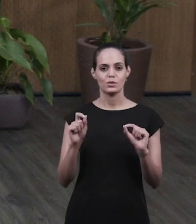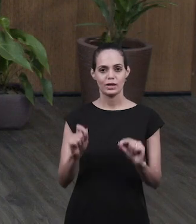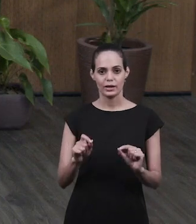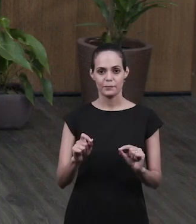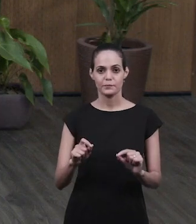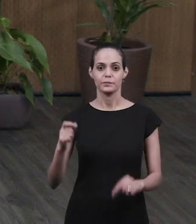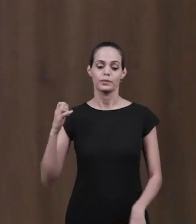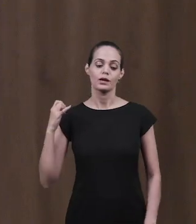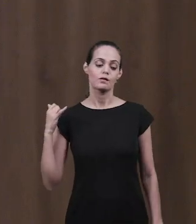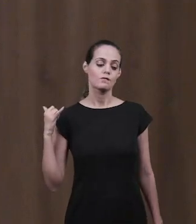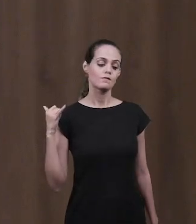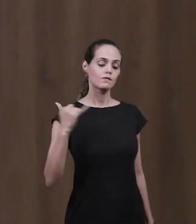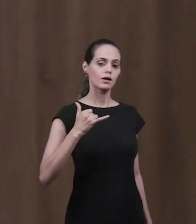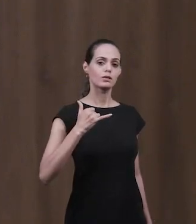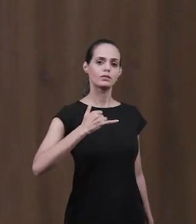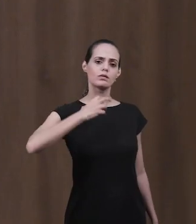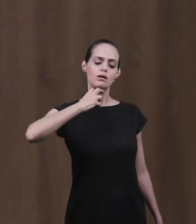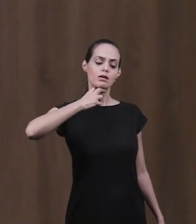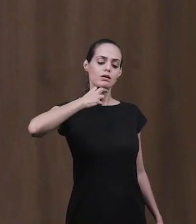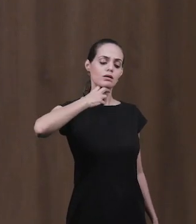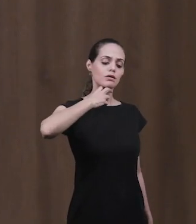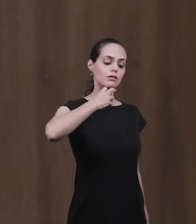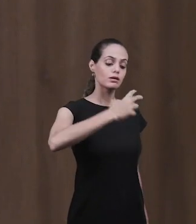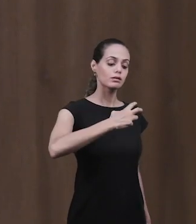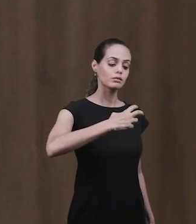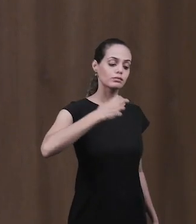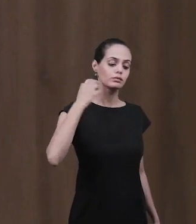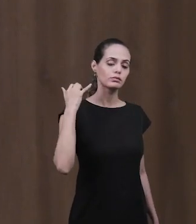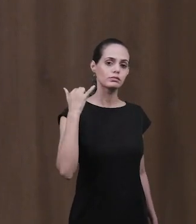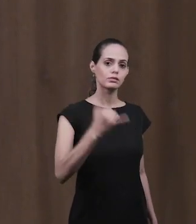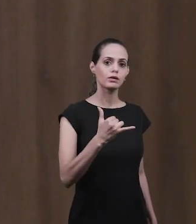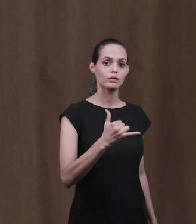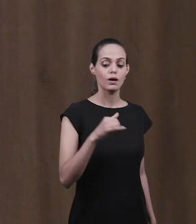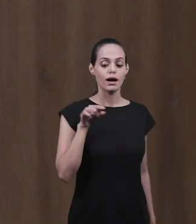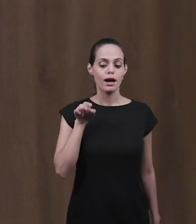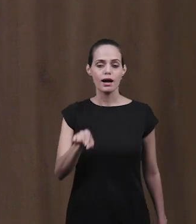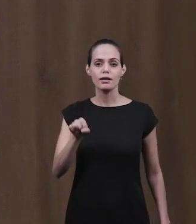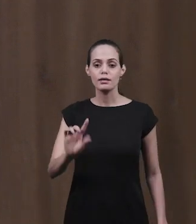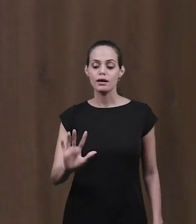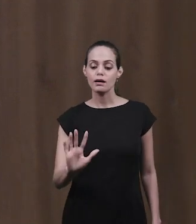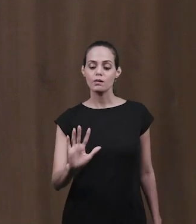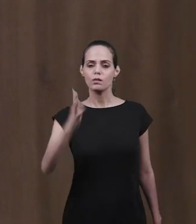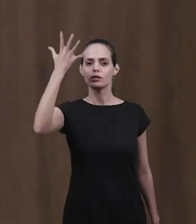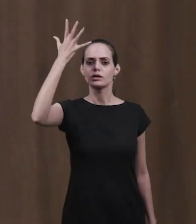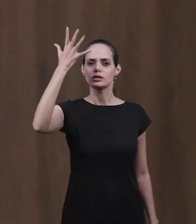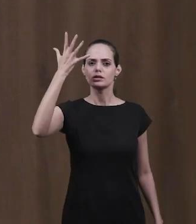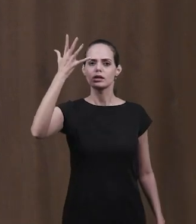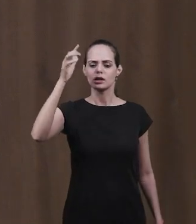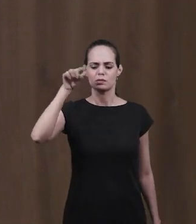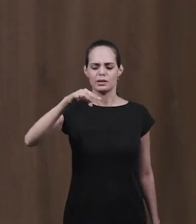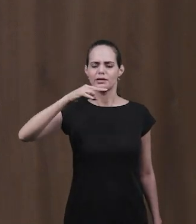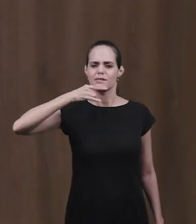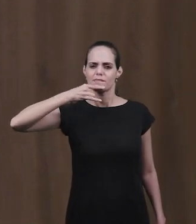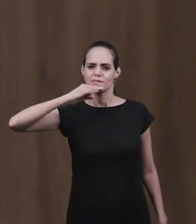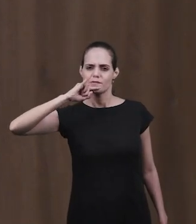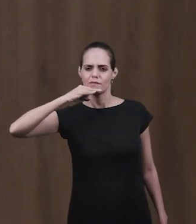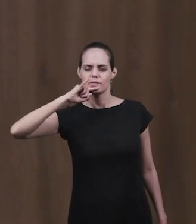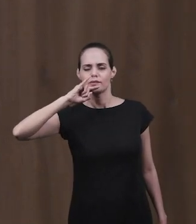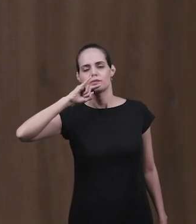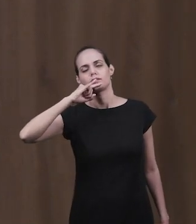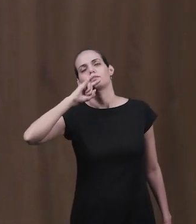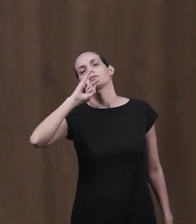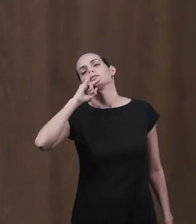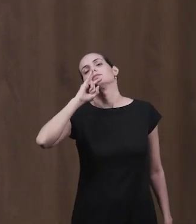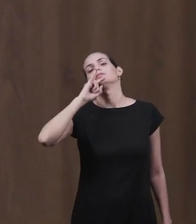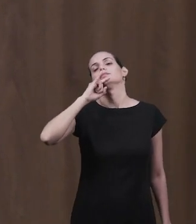à ce moment, il a pris la parole en haute voix, il a dit que ce qui se